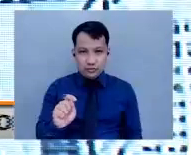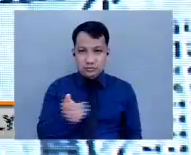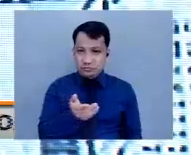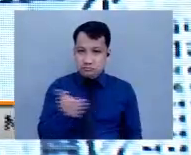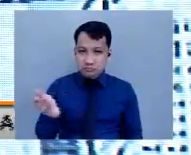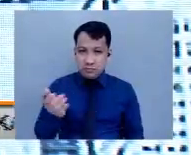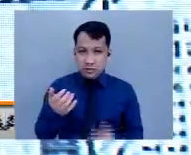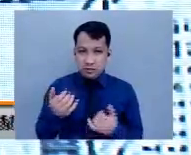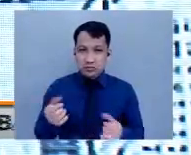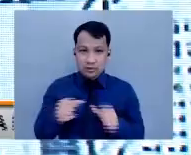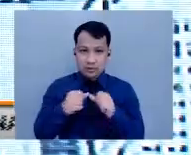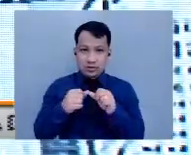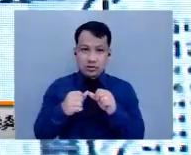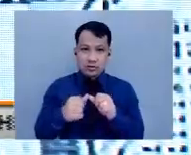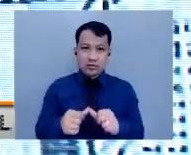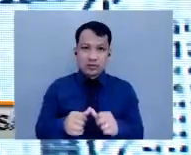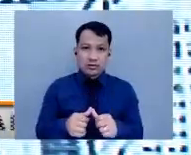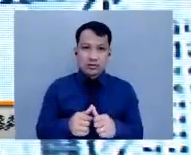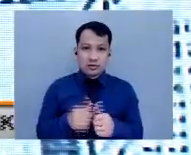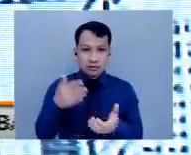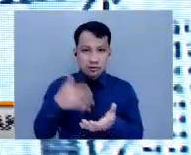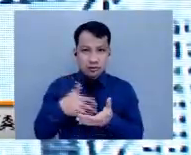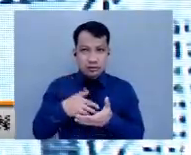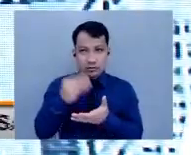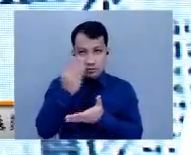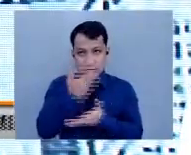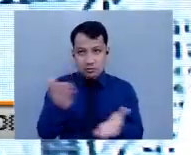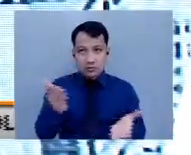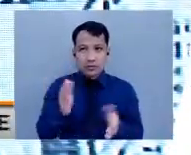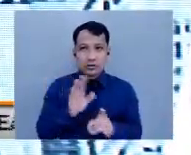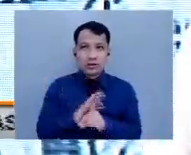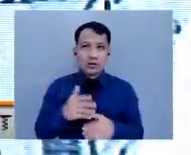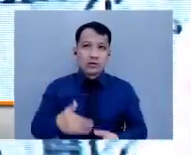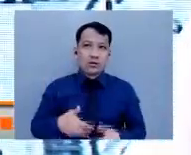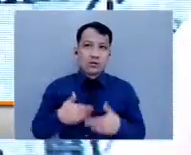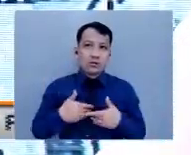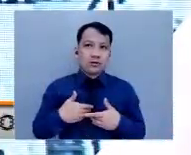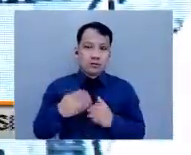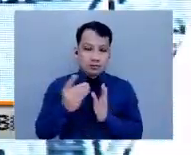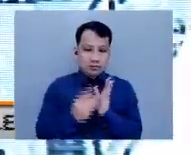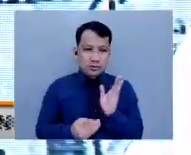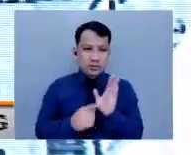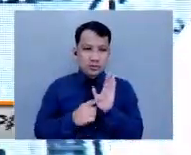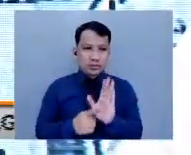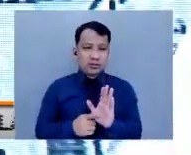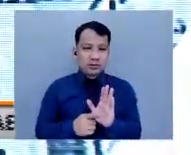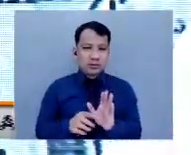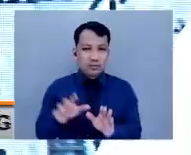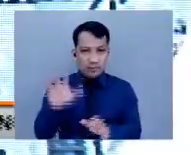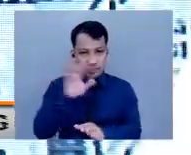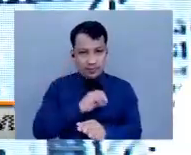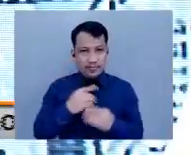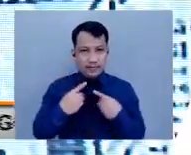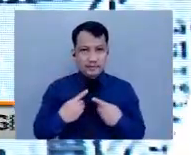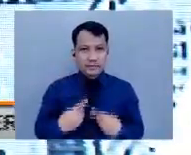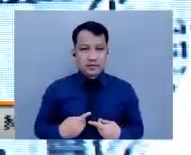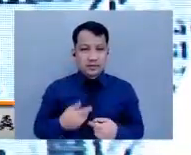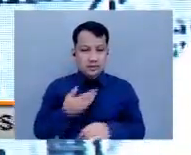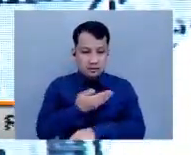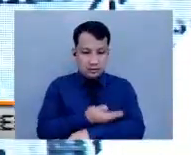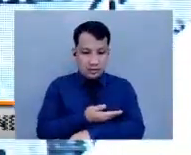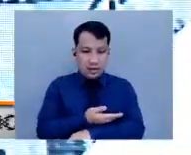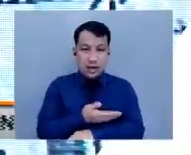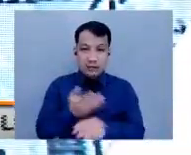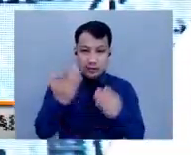ngayon, patuloy pa rin po ang pag-aaral para mas mapabuti pa ang mga disenyo ng mga hinihigaan nating kutsyon. Importante